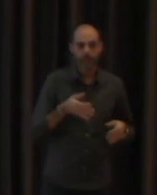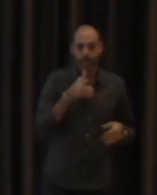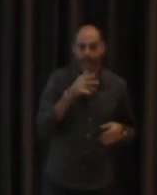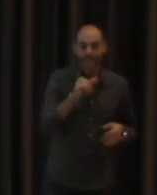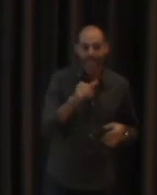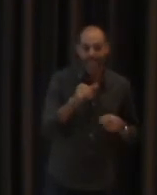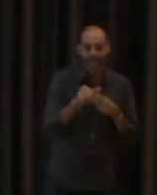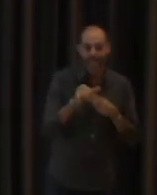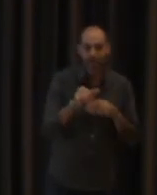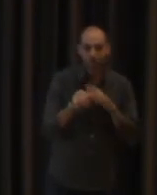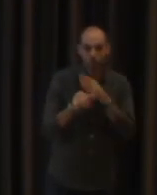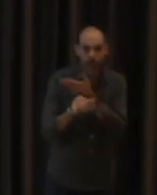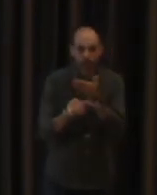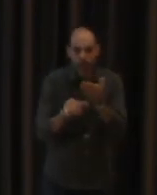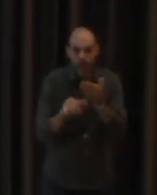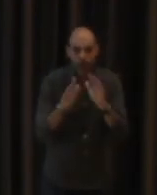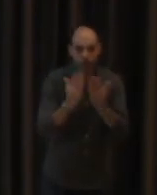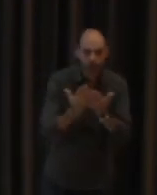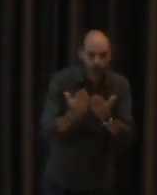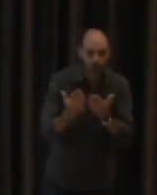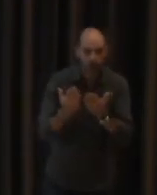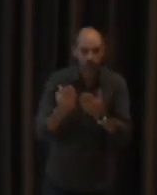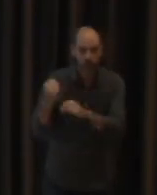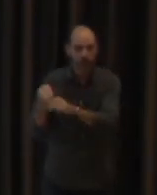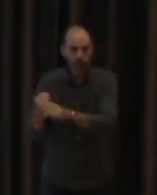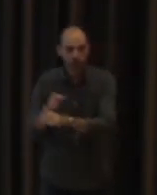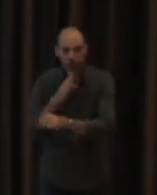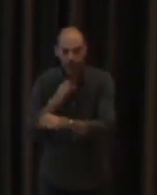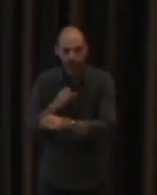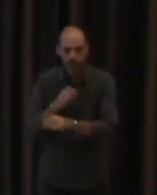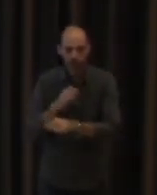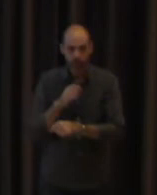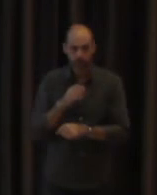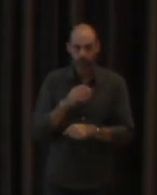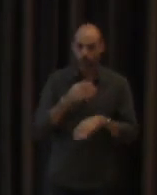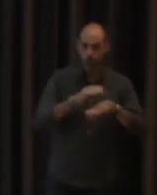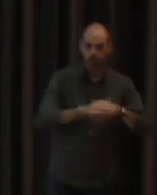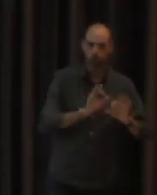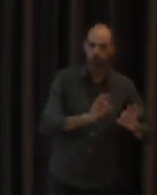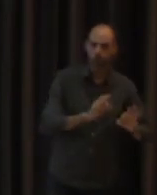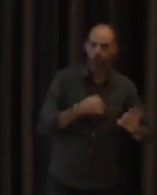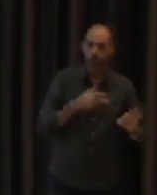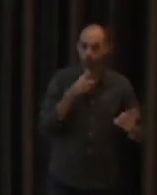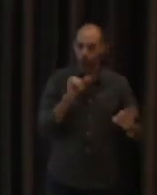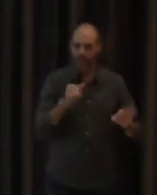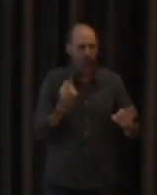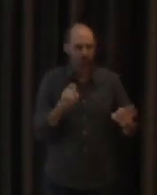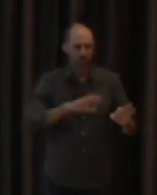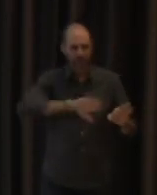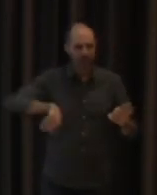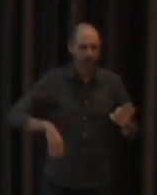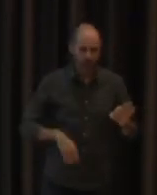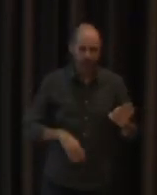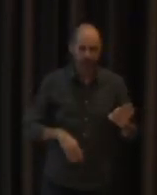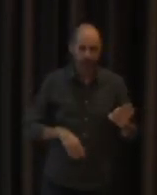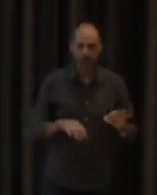la facultat o de la feina. Veieu? És el mateix verb per arribar, però ara no necessita el pronom i. Mirem l'exemple de